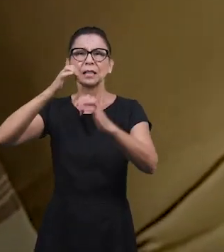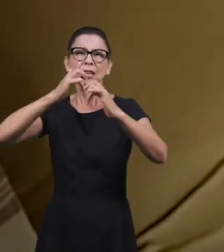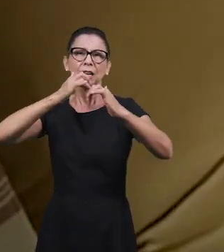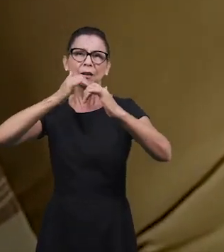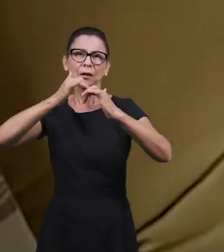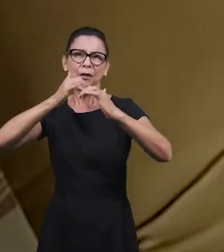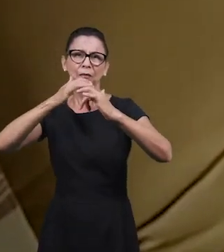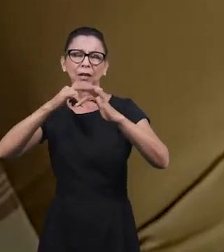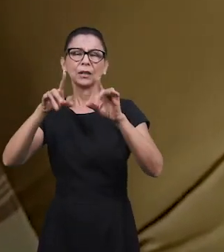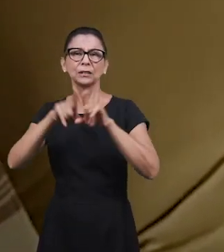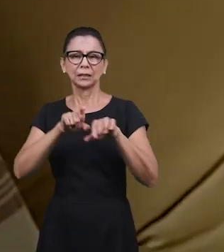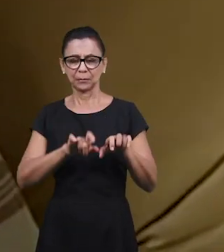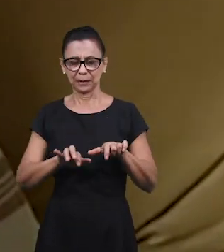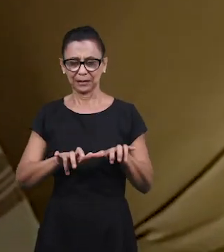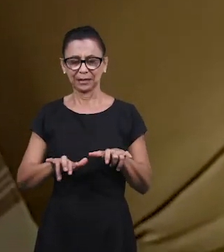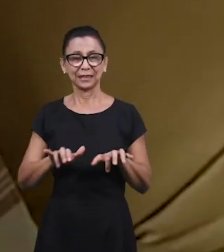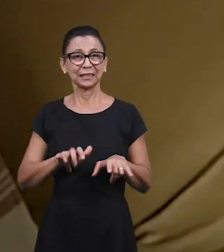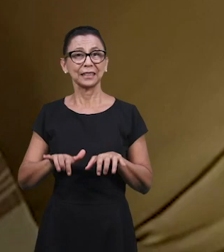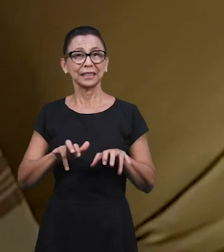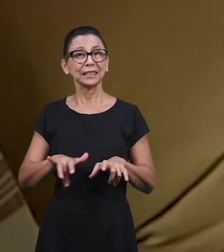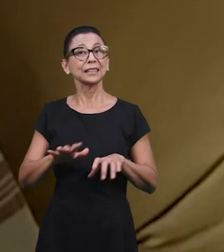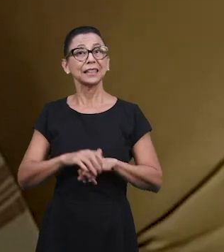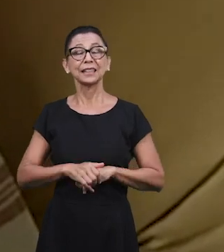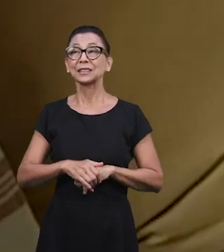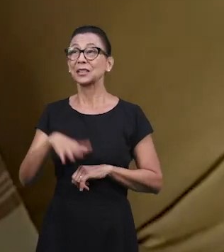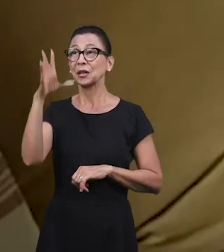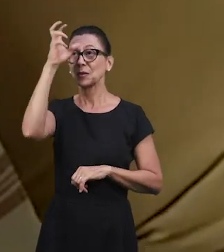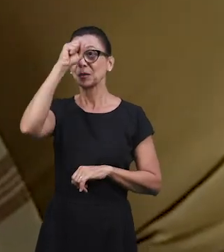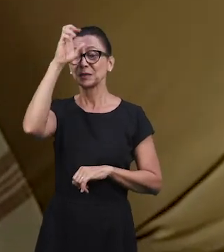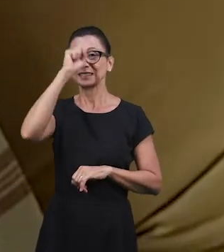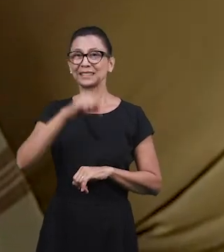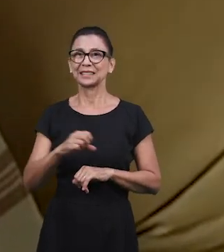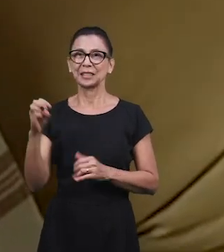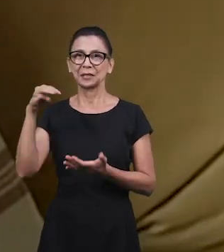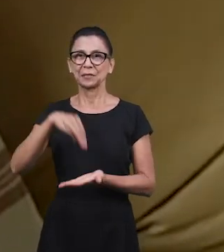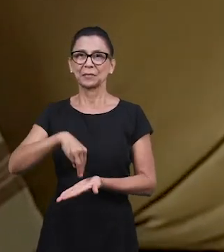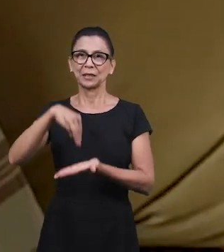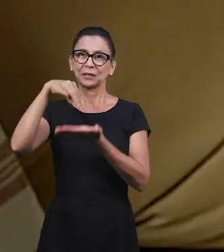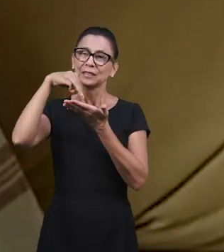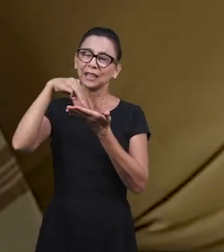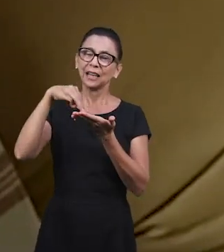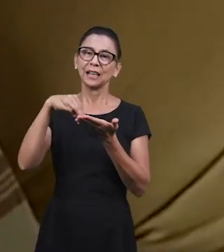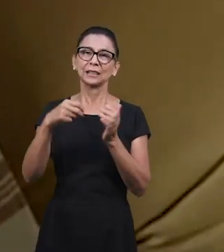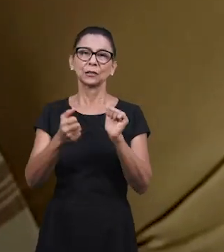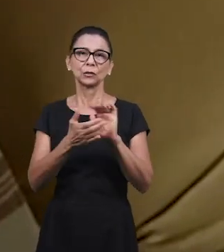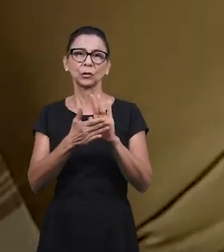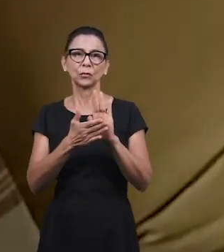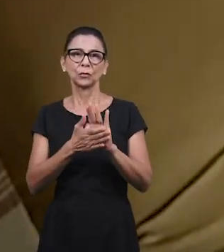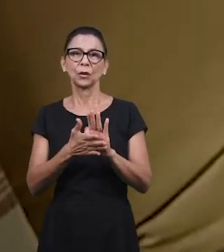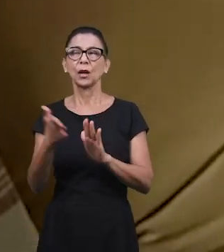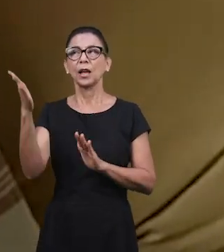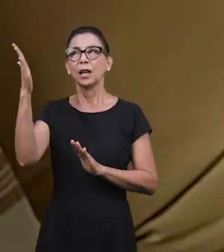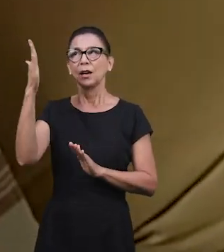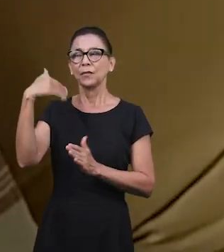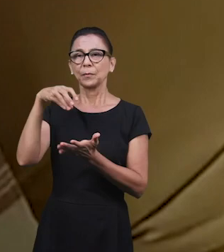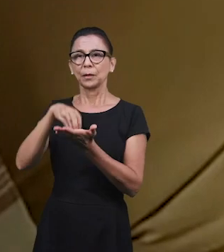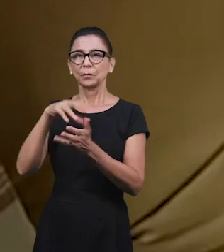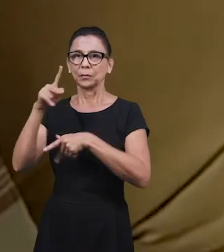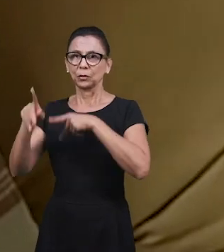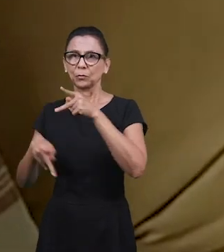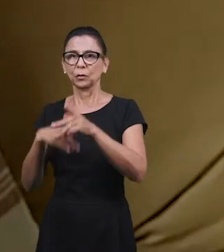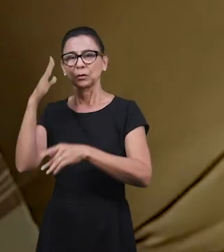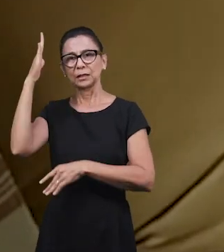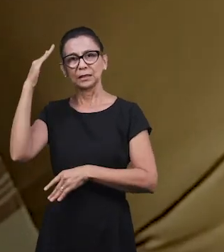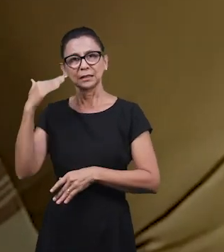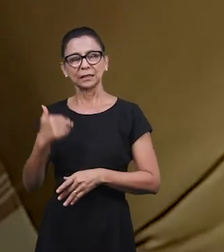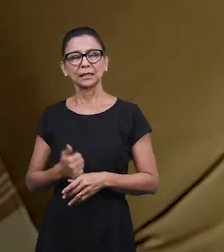le clavier. Plusieurs chants j'ai appris dans la flûte. Maranatha vient vers le milieu.